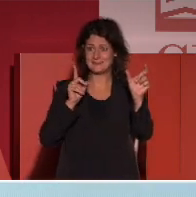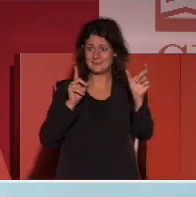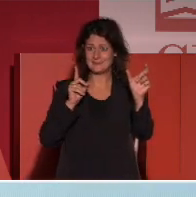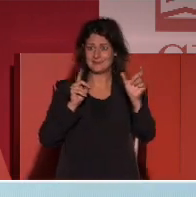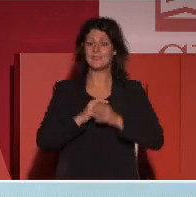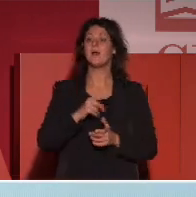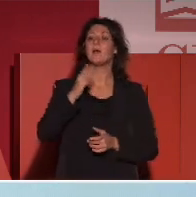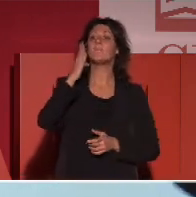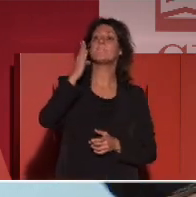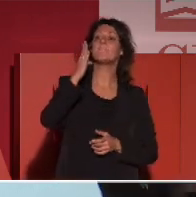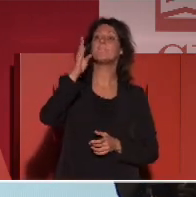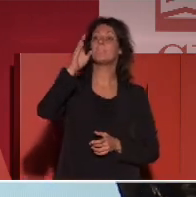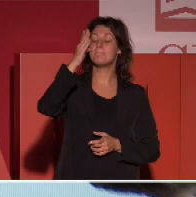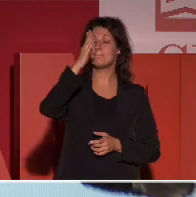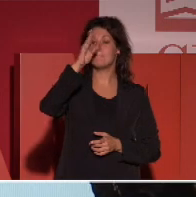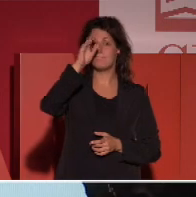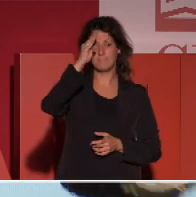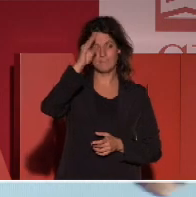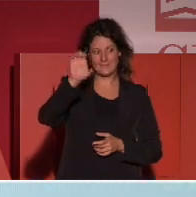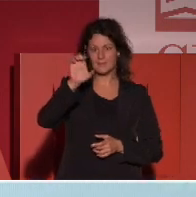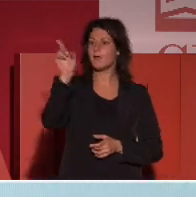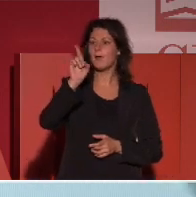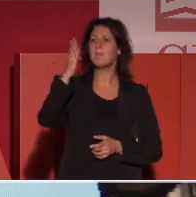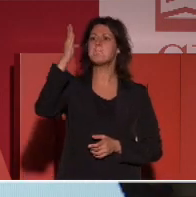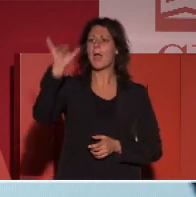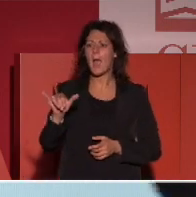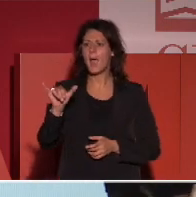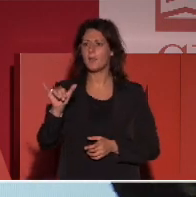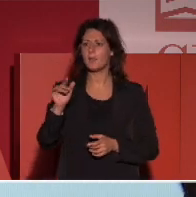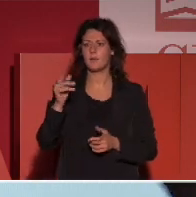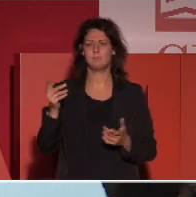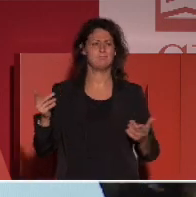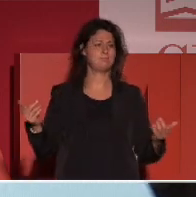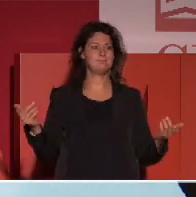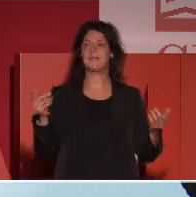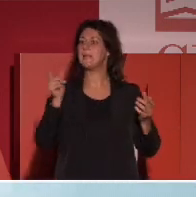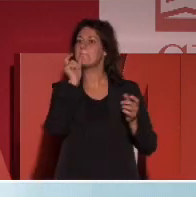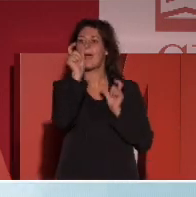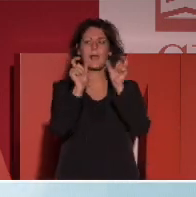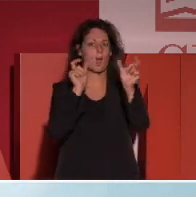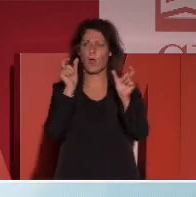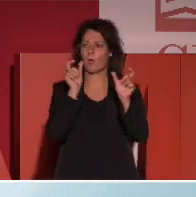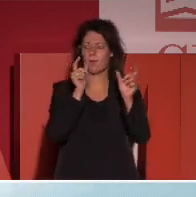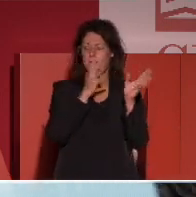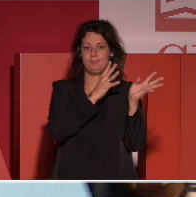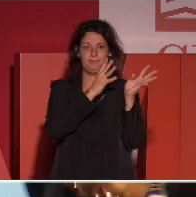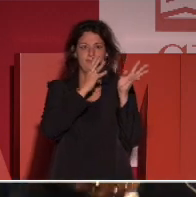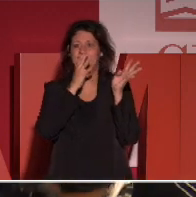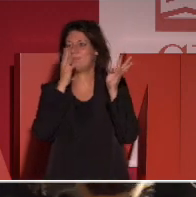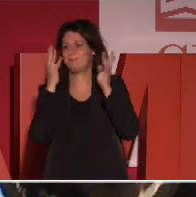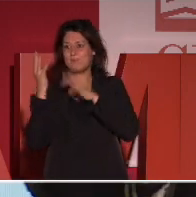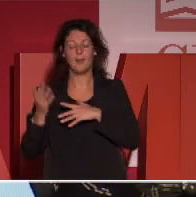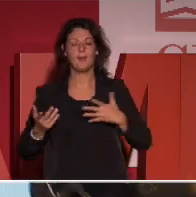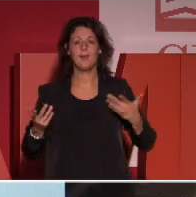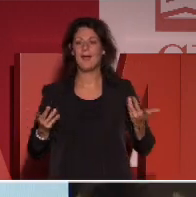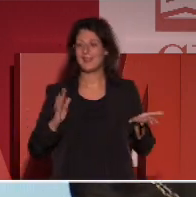buy e pazzesco perché totalmente come posso dire spiazzante e quindi